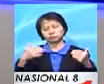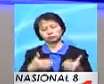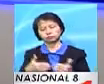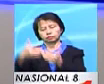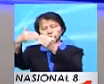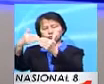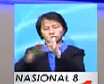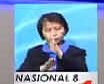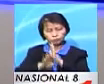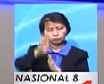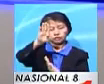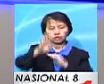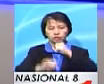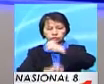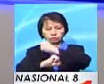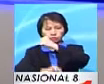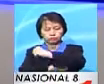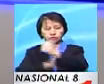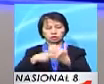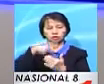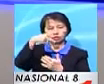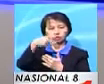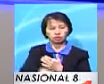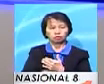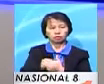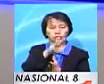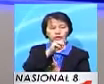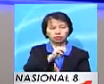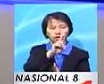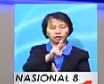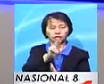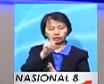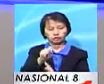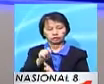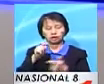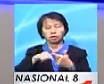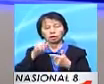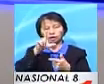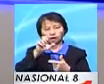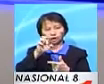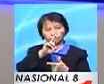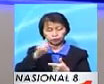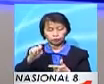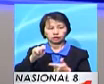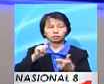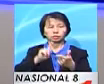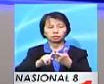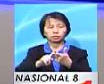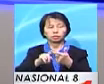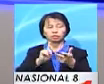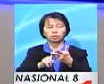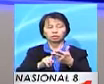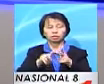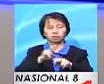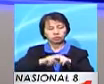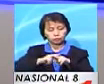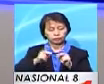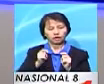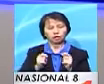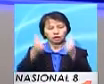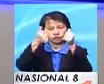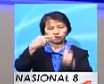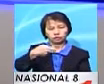kesinambungan pembangunan infrastruktur seperti projek transit aliran ringan LRT, aliran transit masa MRT dan kereta api